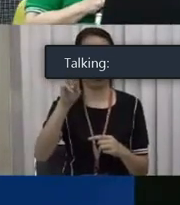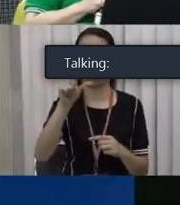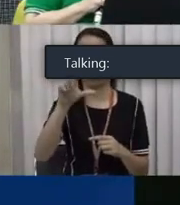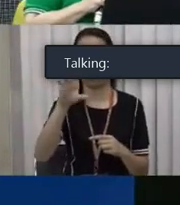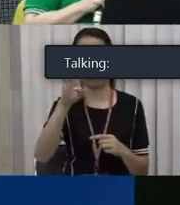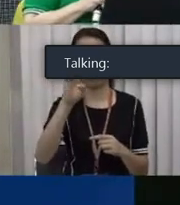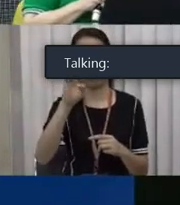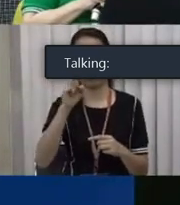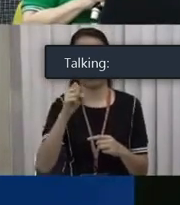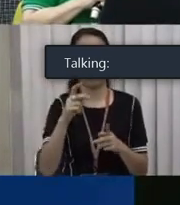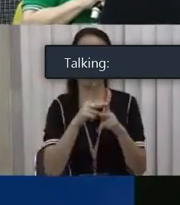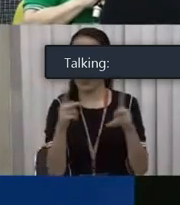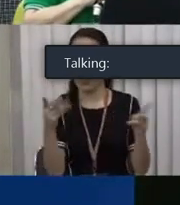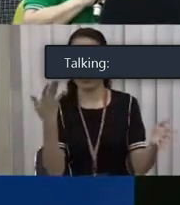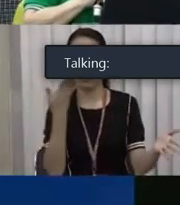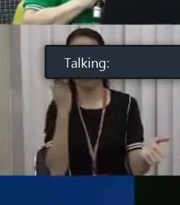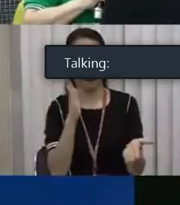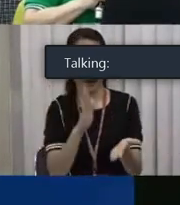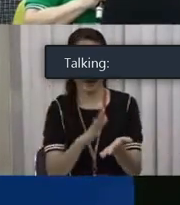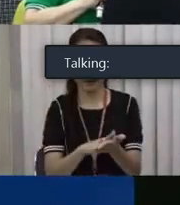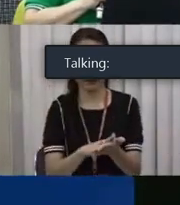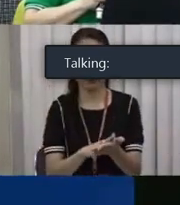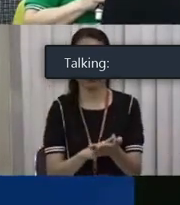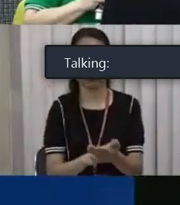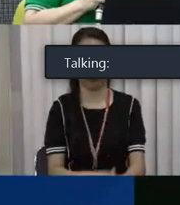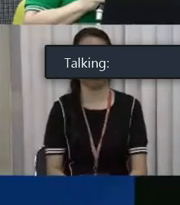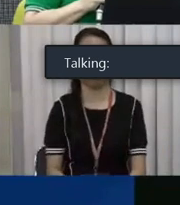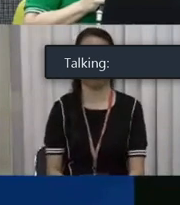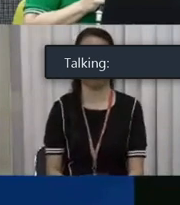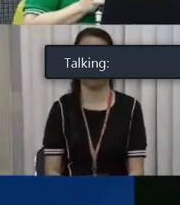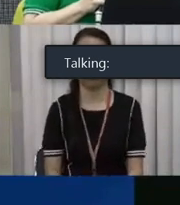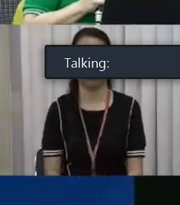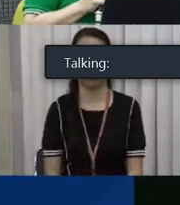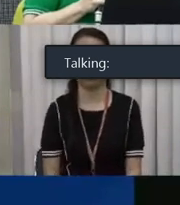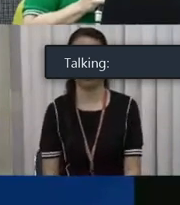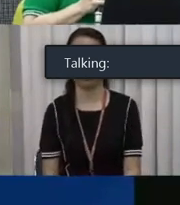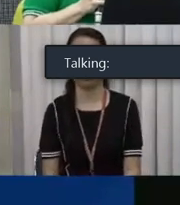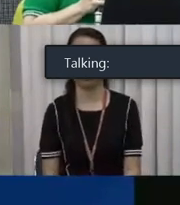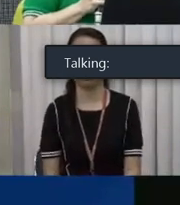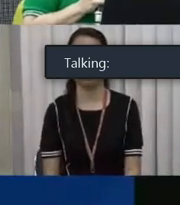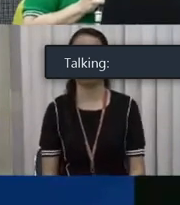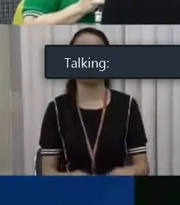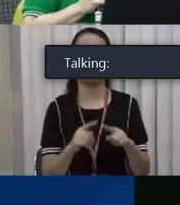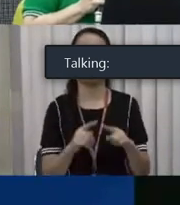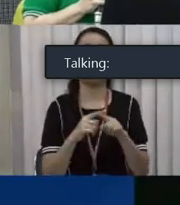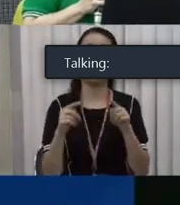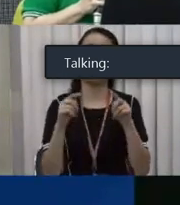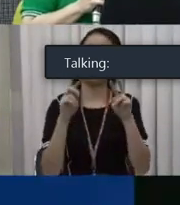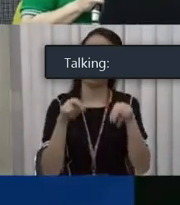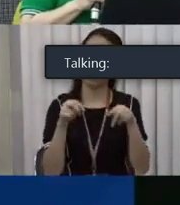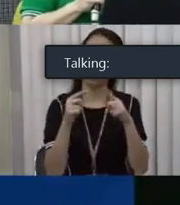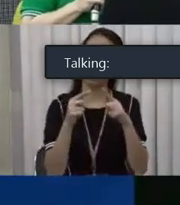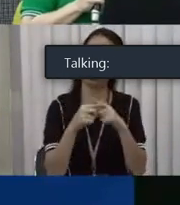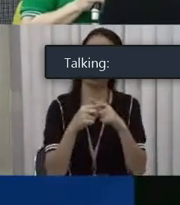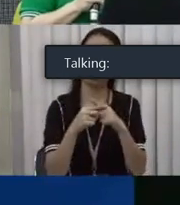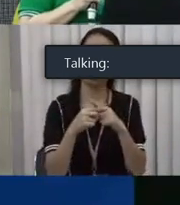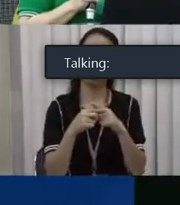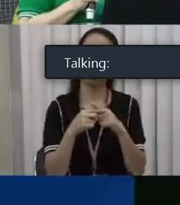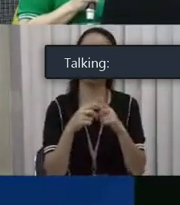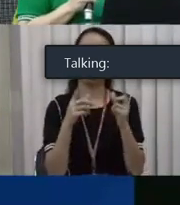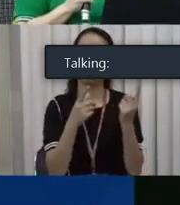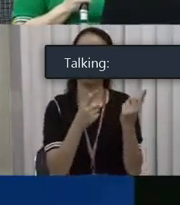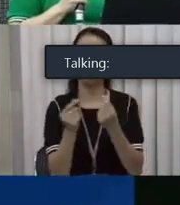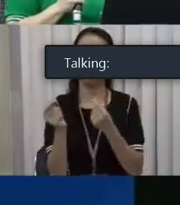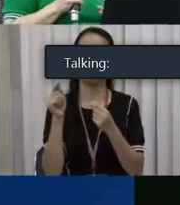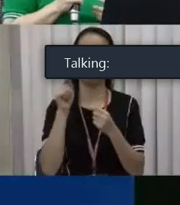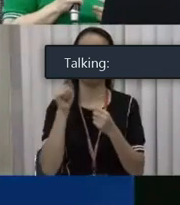panginabuhian ang uban. So dili nato pasagdan. Although mo adapta sa bag-ong mga soft skills and